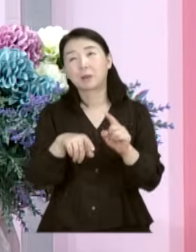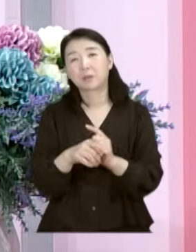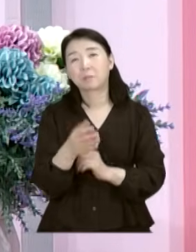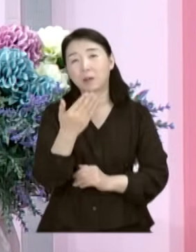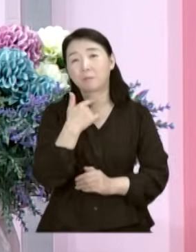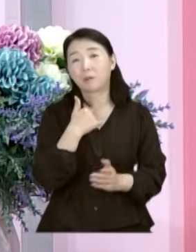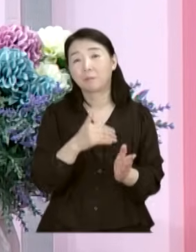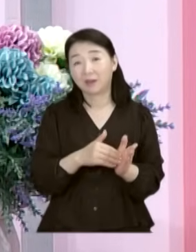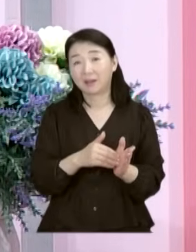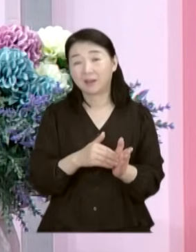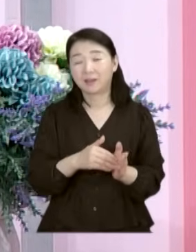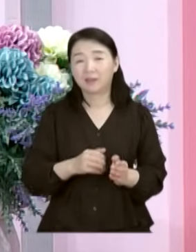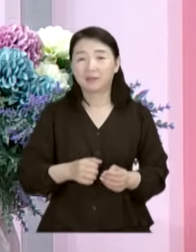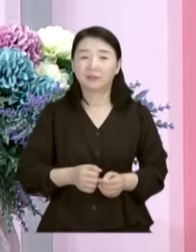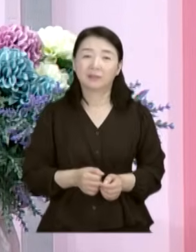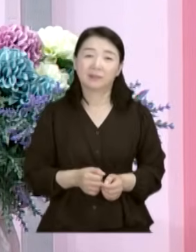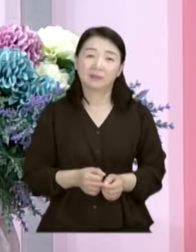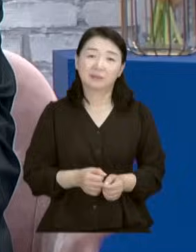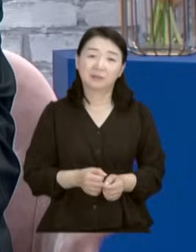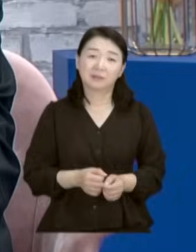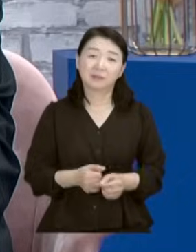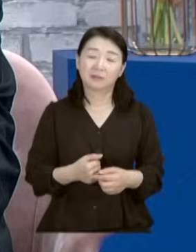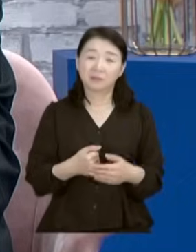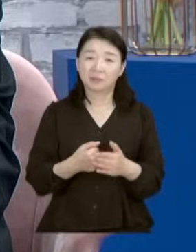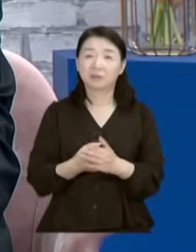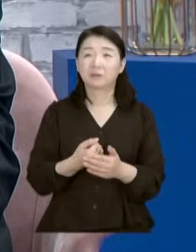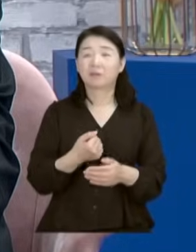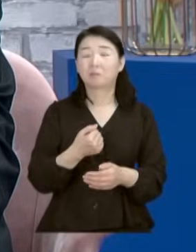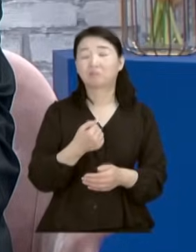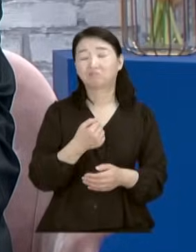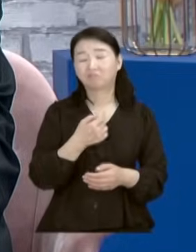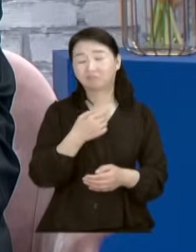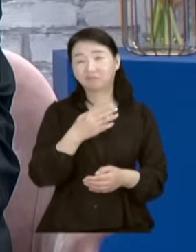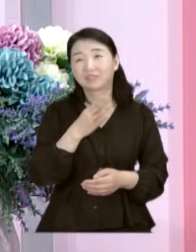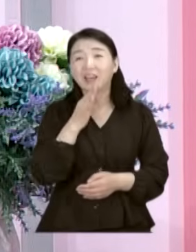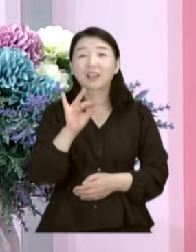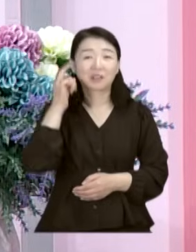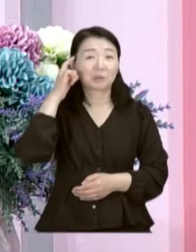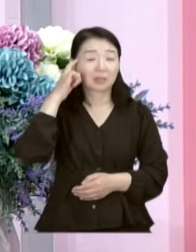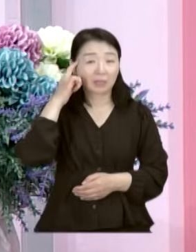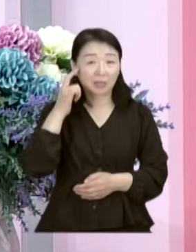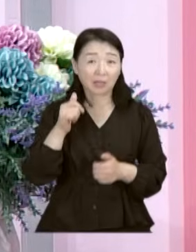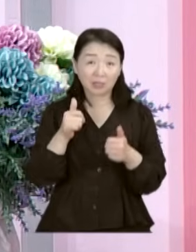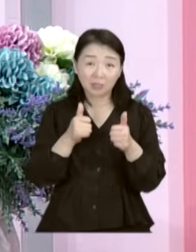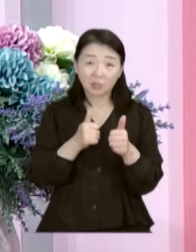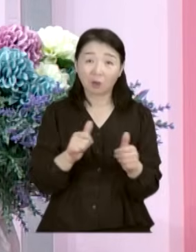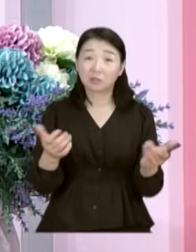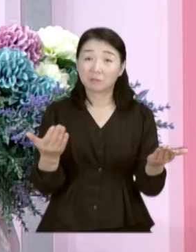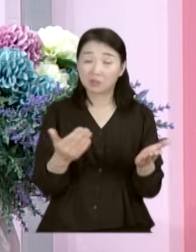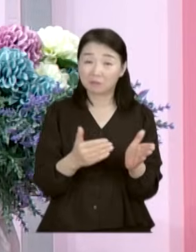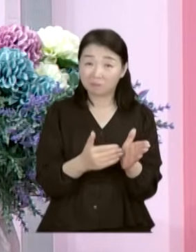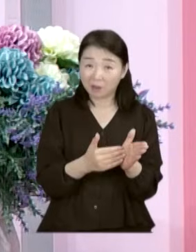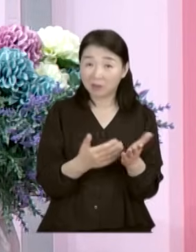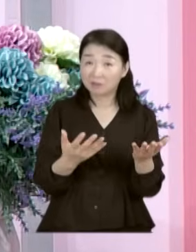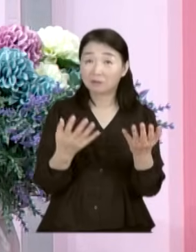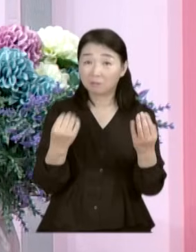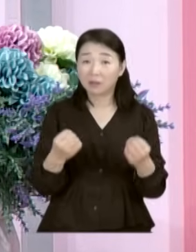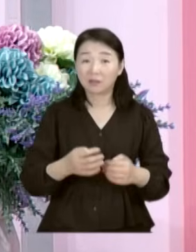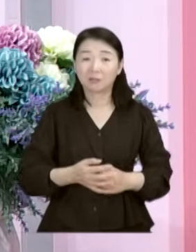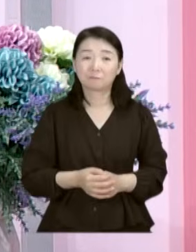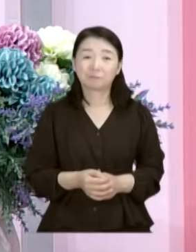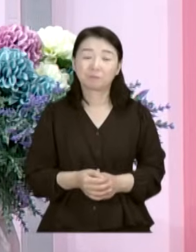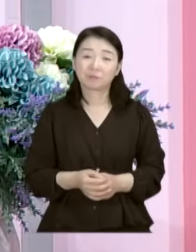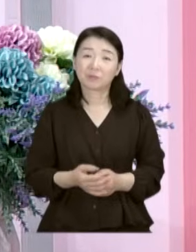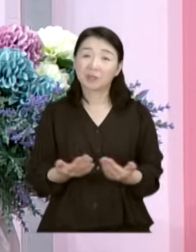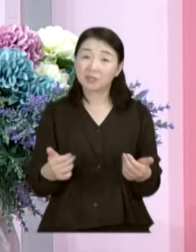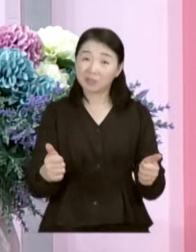식사하셨던게 사역이셨어서 그게 저는 그냥 마땅하다고 생각해요 저희가 열심히 일하는 직업이 많잖아요